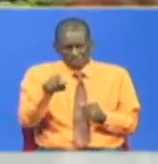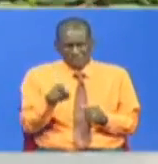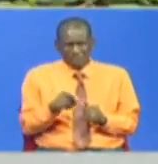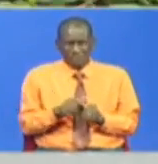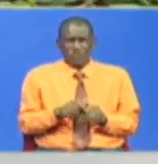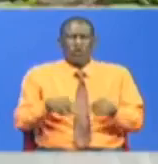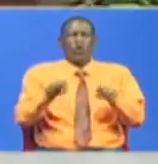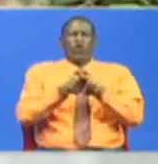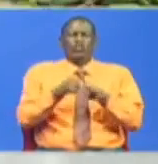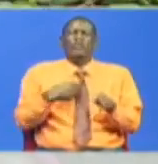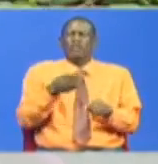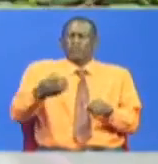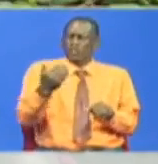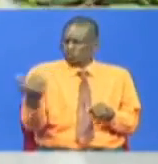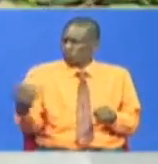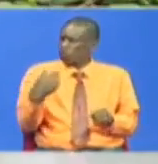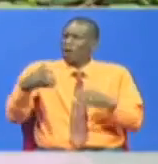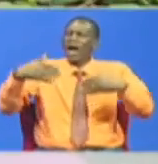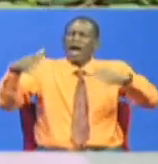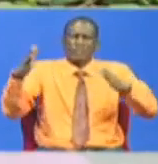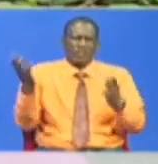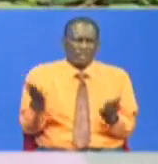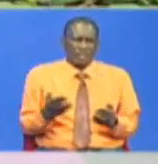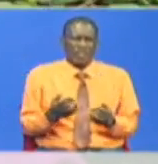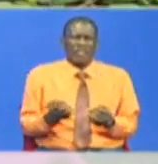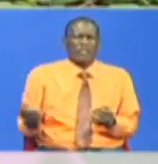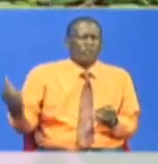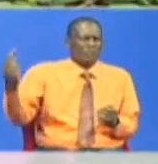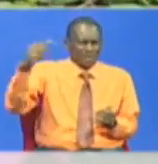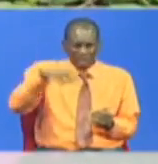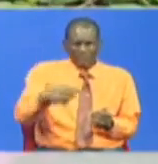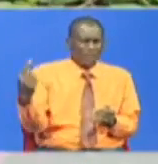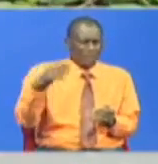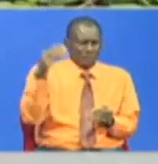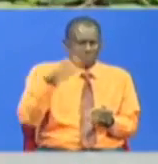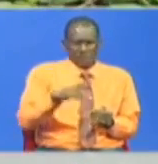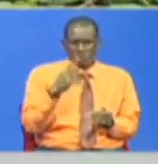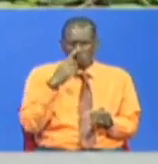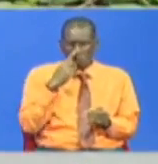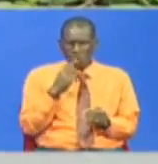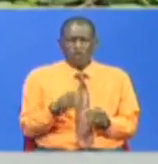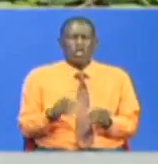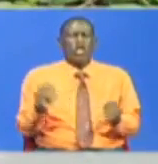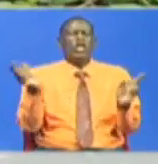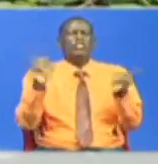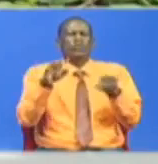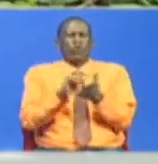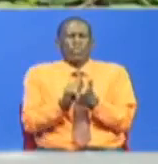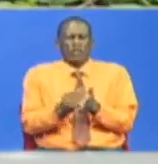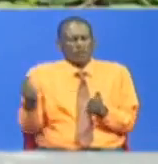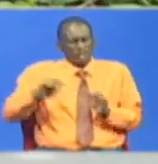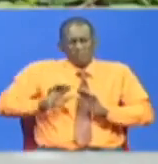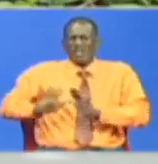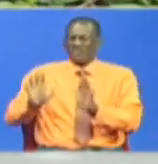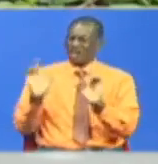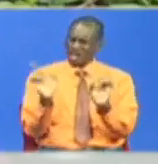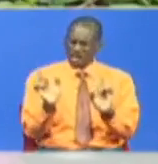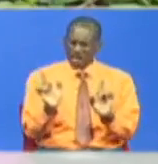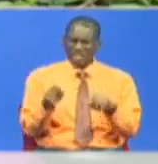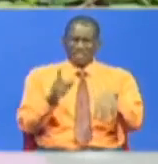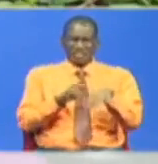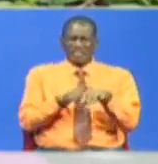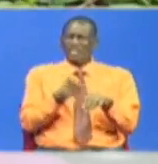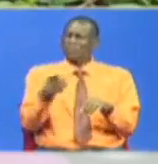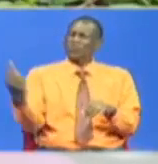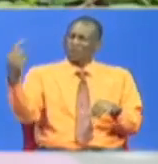pia kuna watoto wetu ambao wako nje wanaenda kukuja kwa wingi. Si ati wakikuja tuwatoroke, lakini wewe ukikuja na umejua